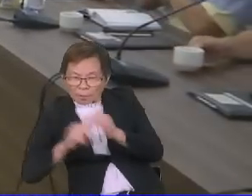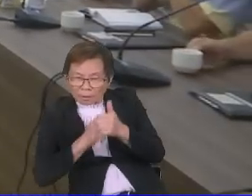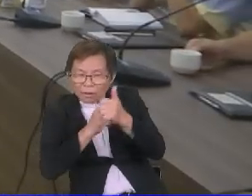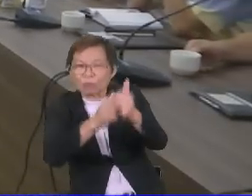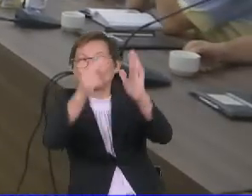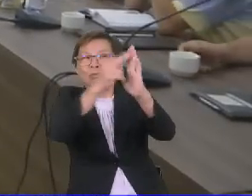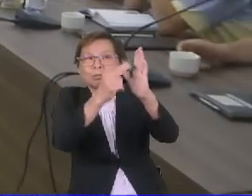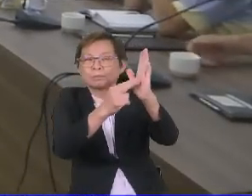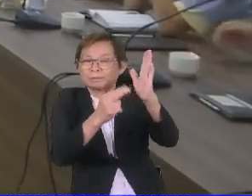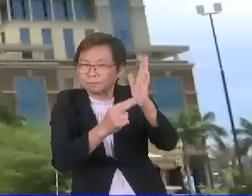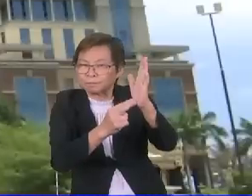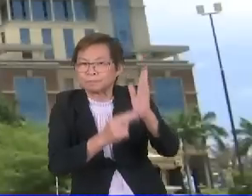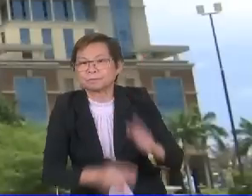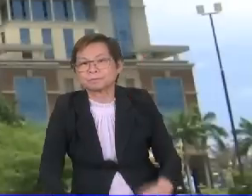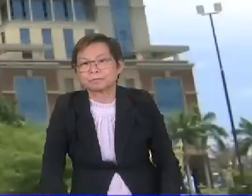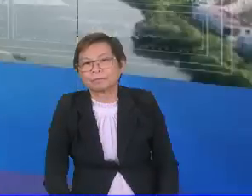undang-undang